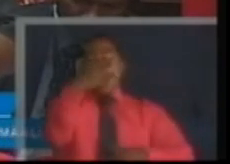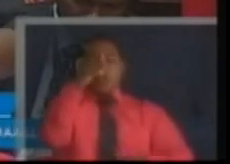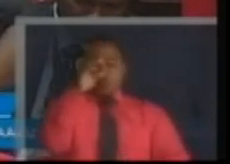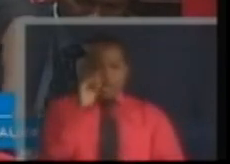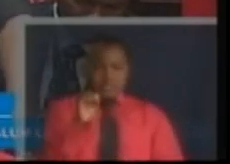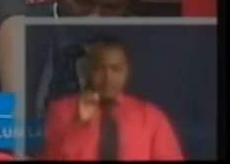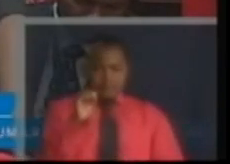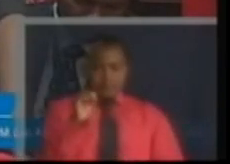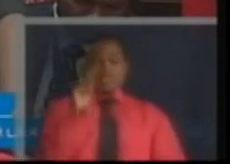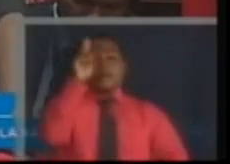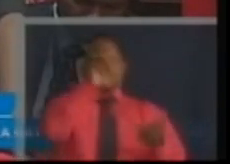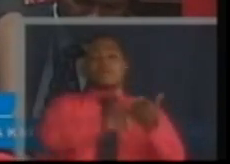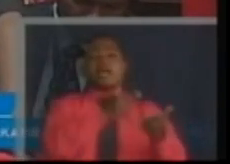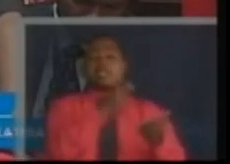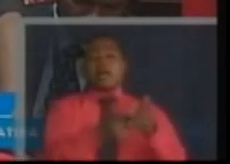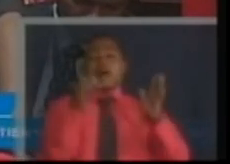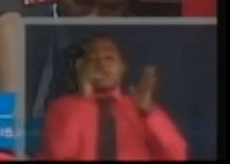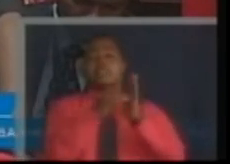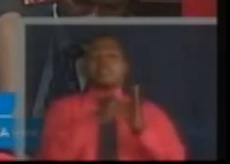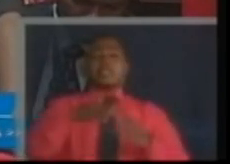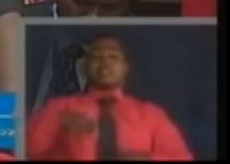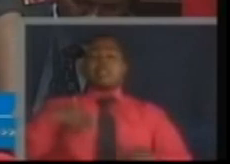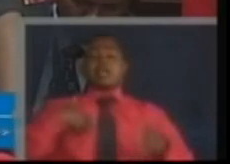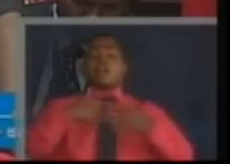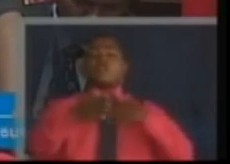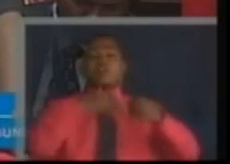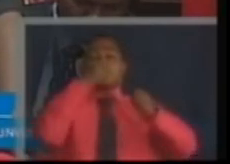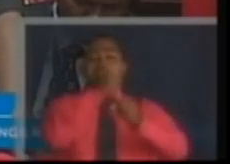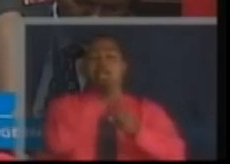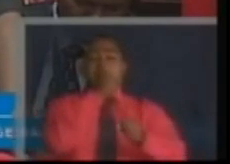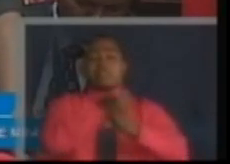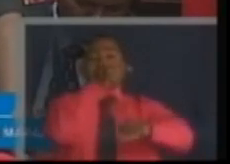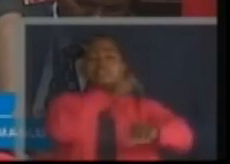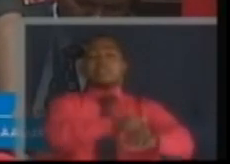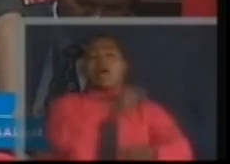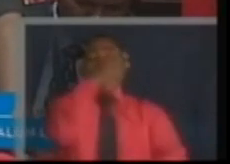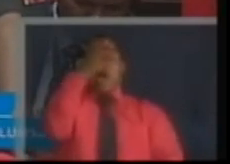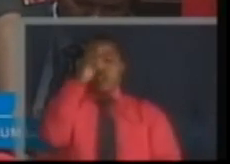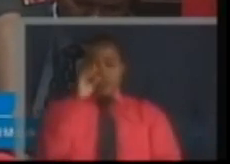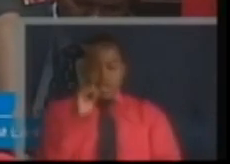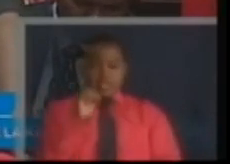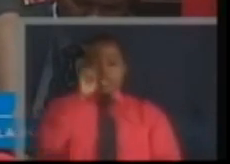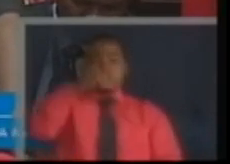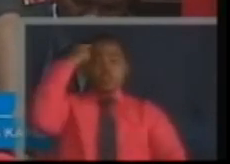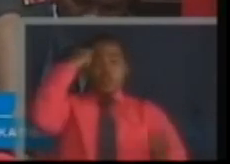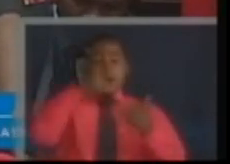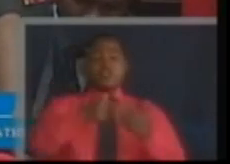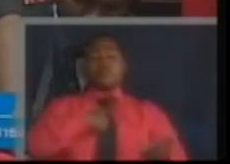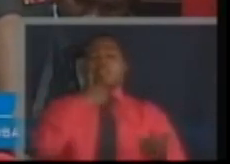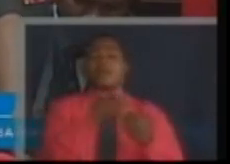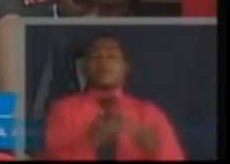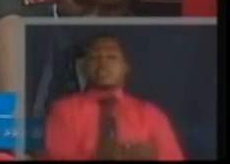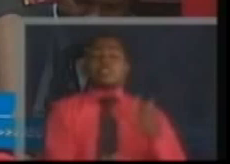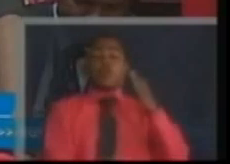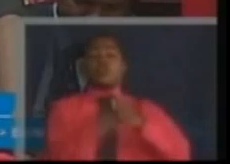Mkataba na sheria za nchi zinataka tufanye kazi saa 40, na ndio maana wakati ule nilipendekeza kwamba kwa mujibu wa sheria